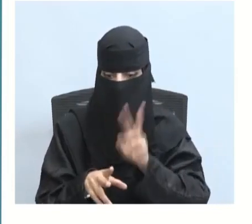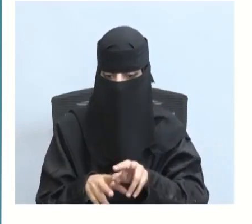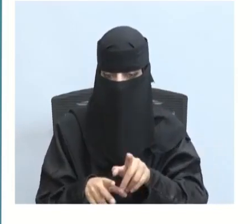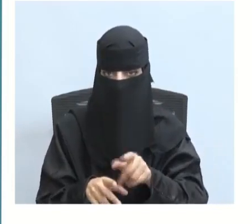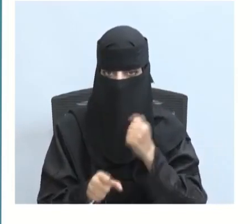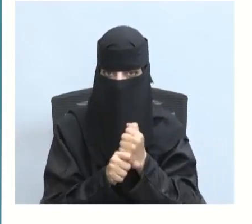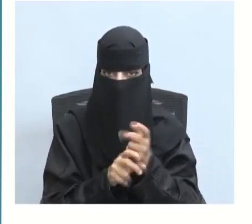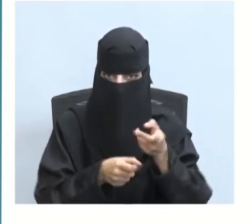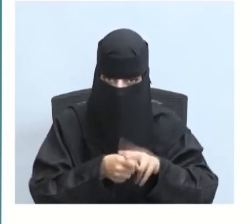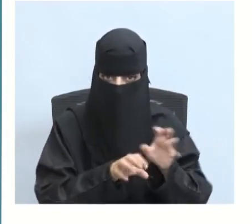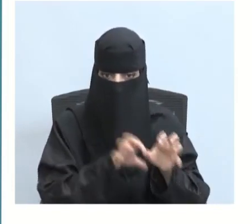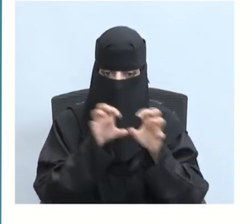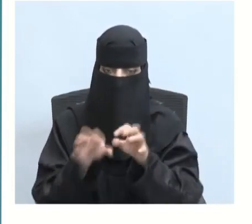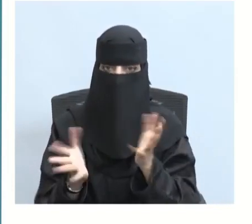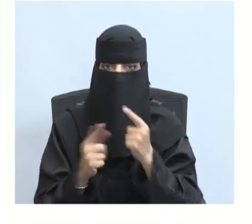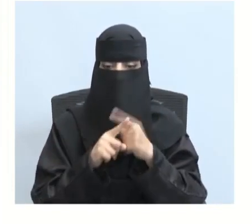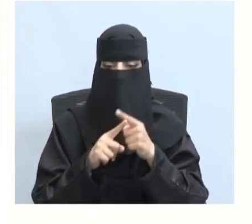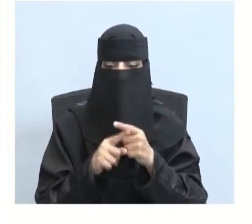ونطبق الان